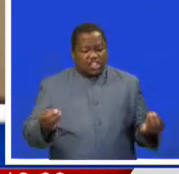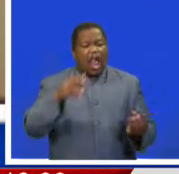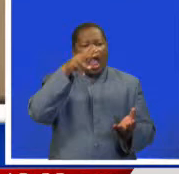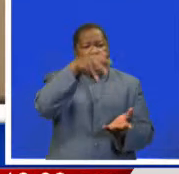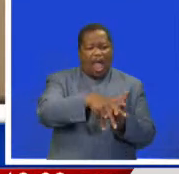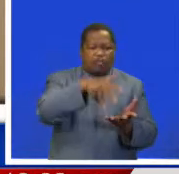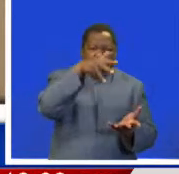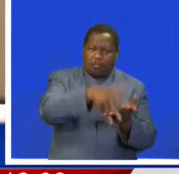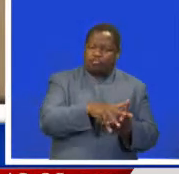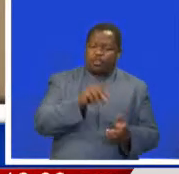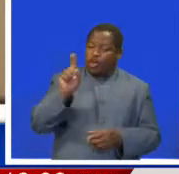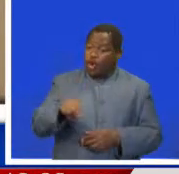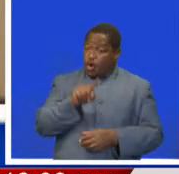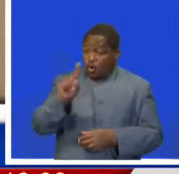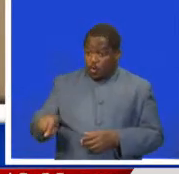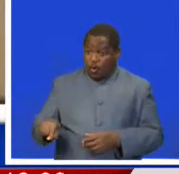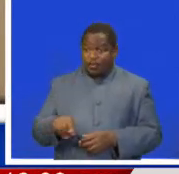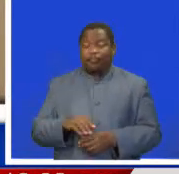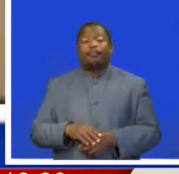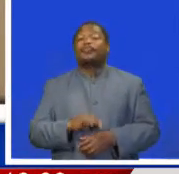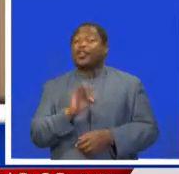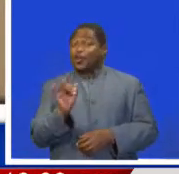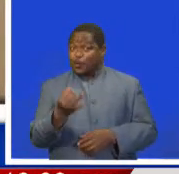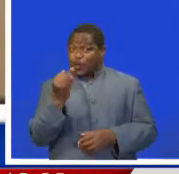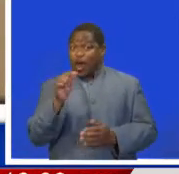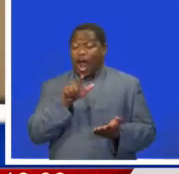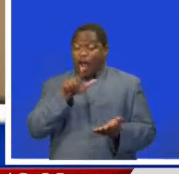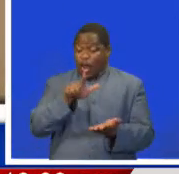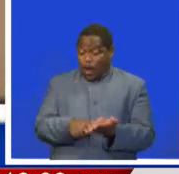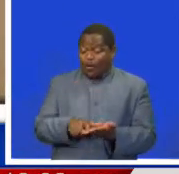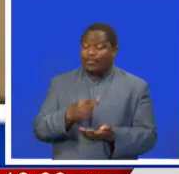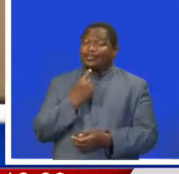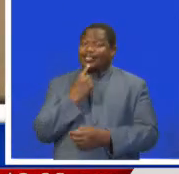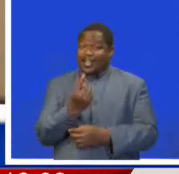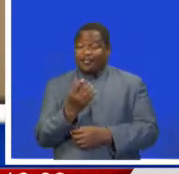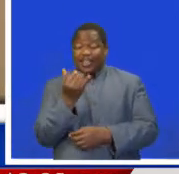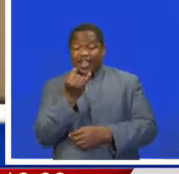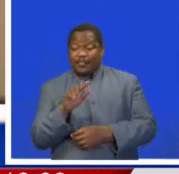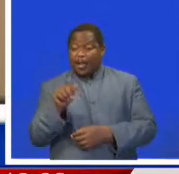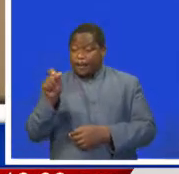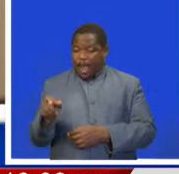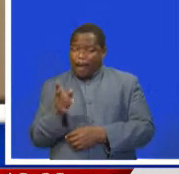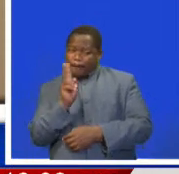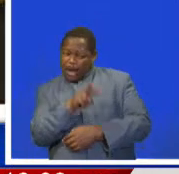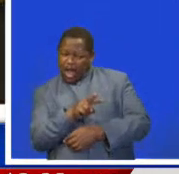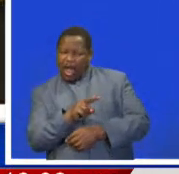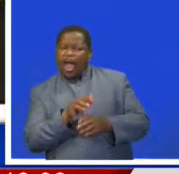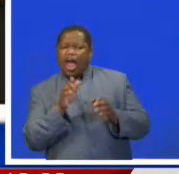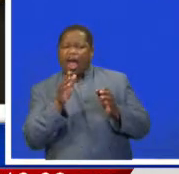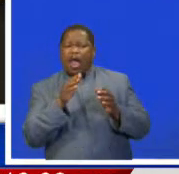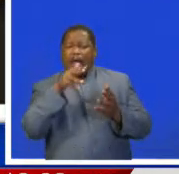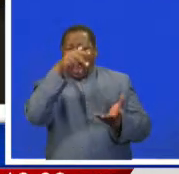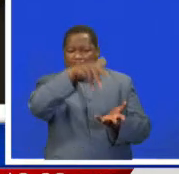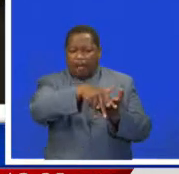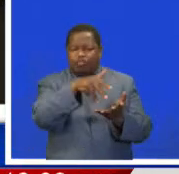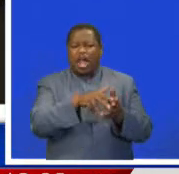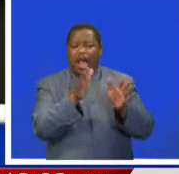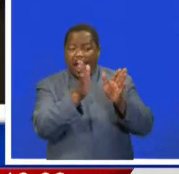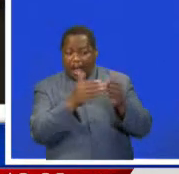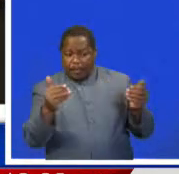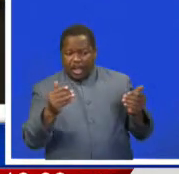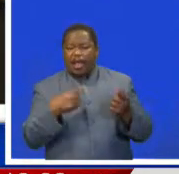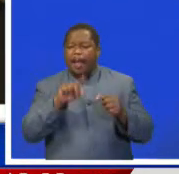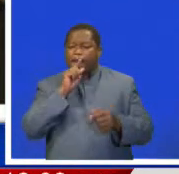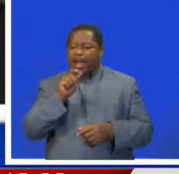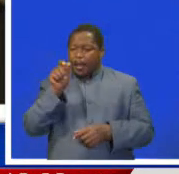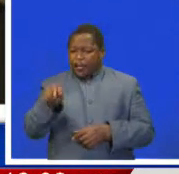uthi wena lobonile kwendeka wafihla nawe kufanele usithole sijeziso etinyangeni letendlulile